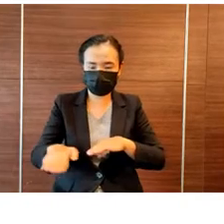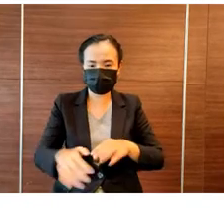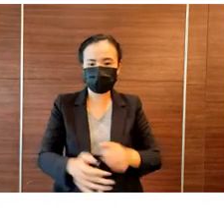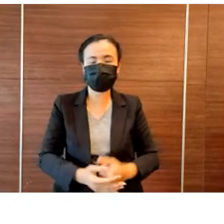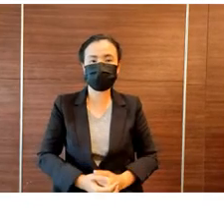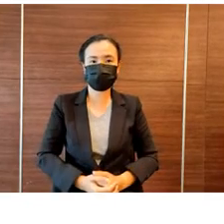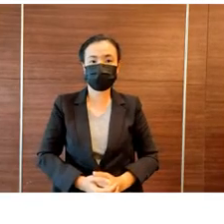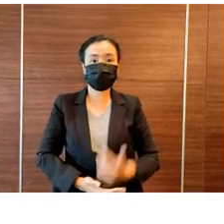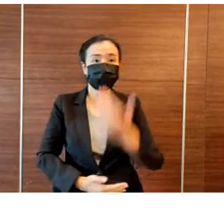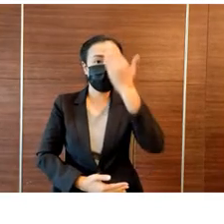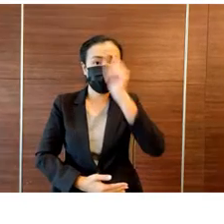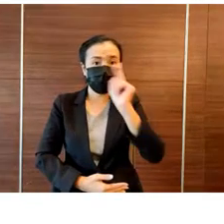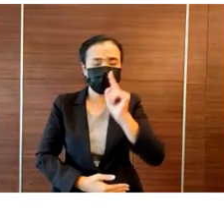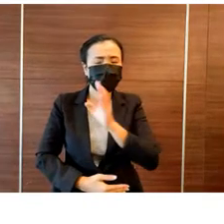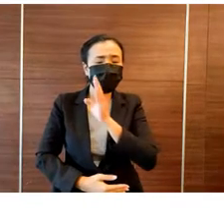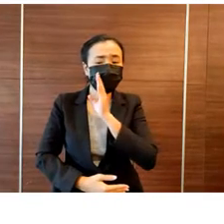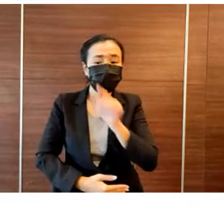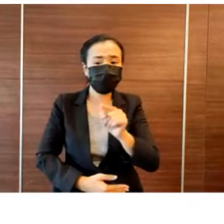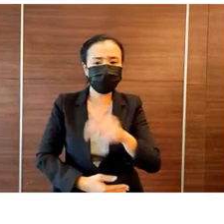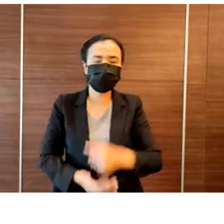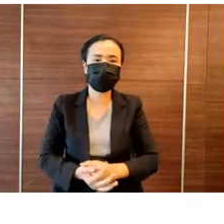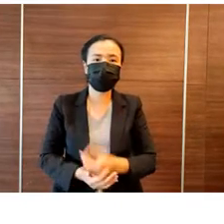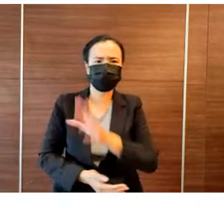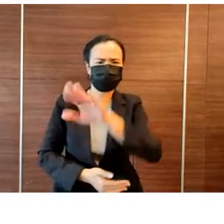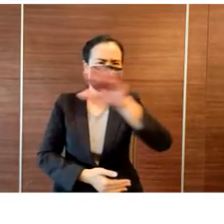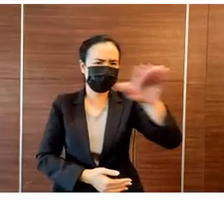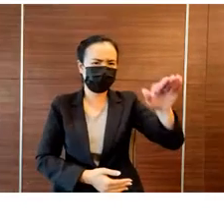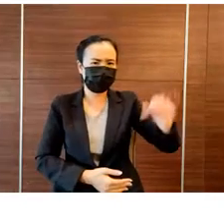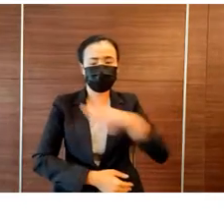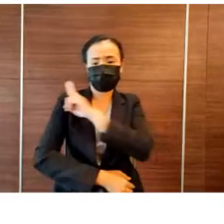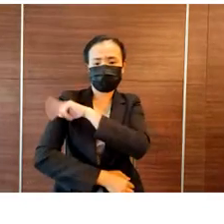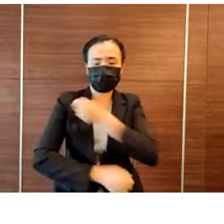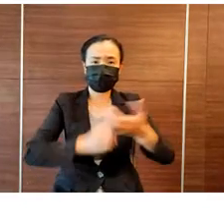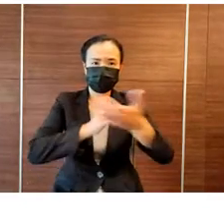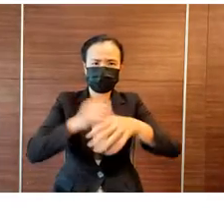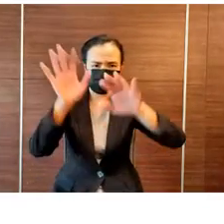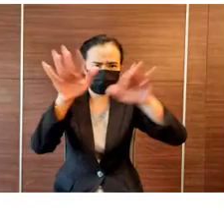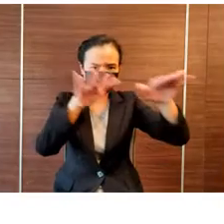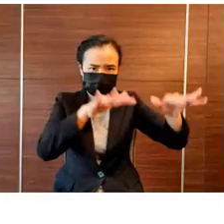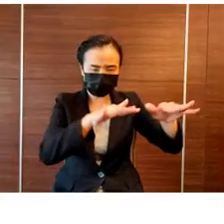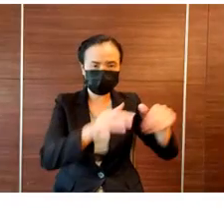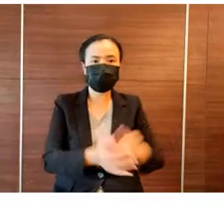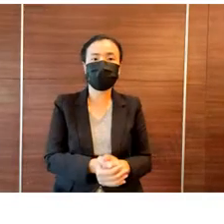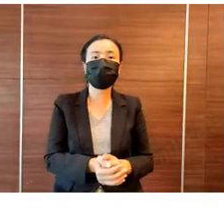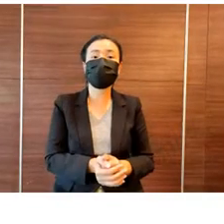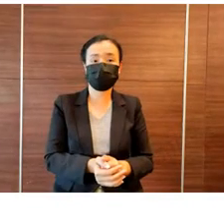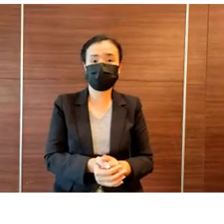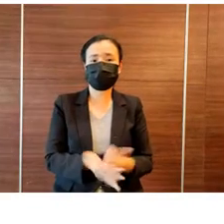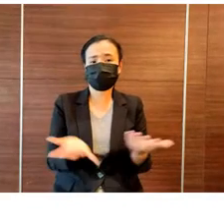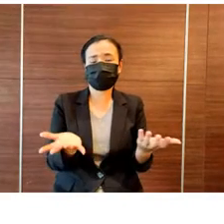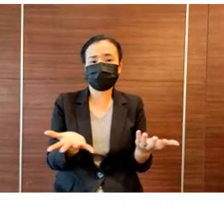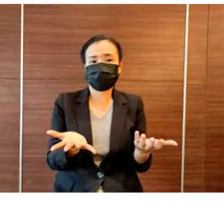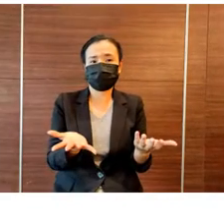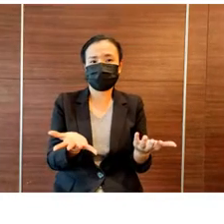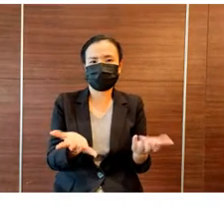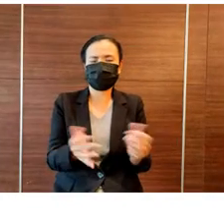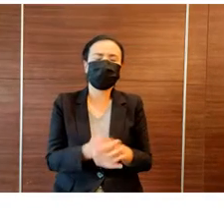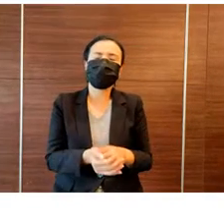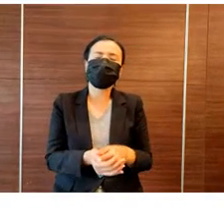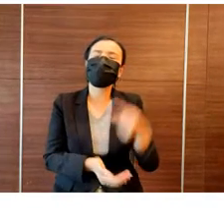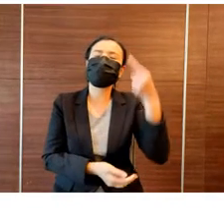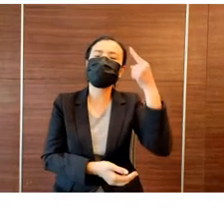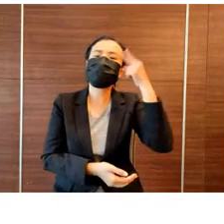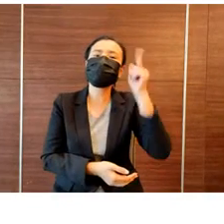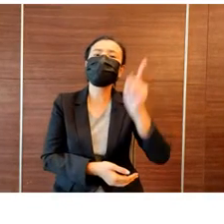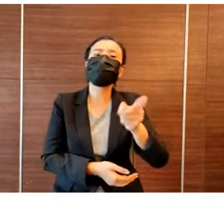เพราะว่าเมื่อไหร่ก็ตามถ้าเราเหวี่ยงแห่บุคลากรคลินิกแอสเซปติดมาเป็นอย่างนั้นปุ๊บก็มาฟังงั้นนะครับรู้เ